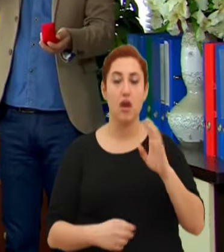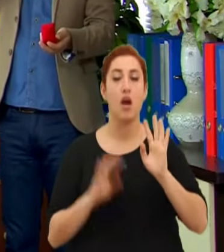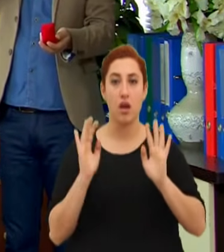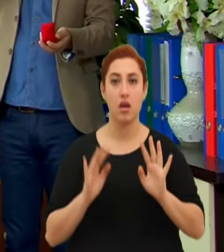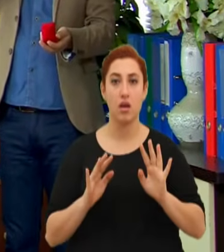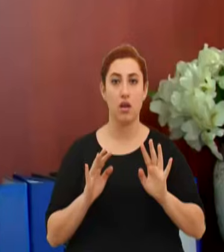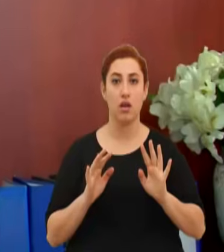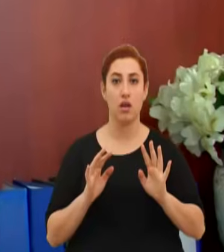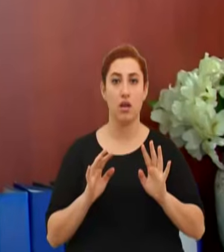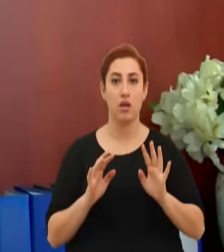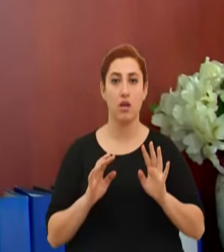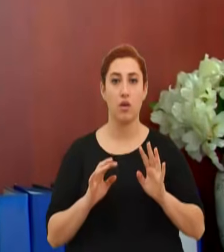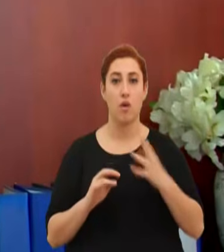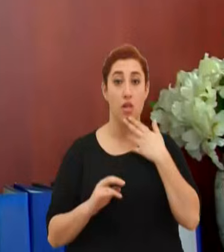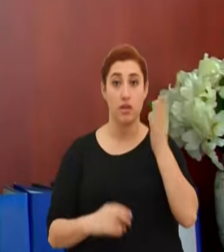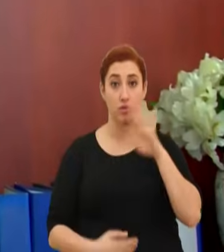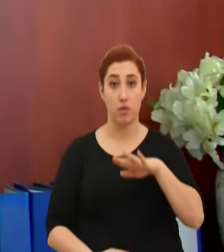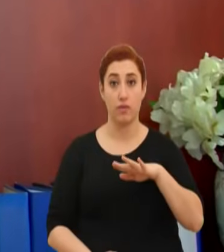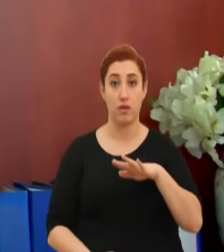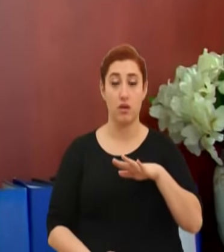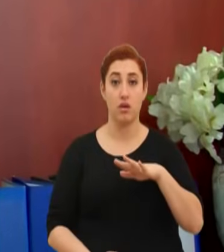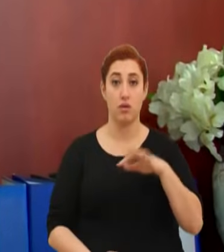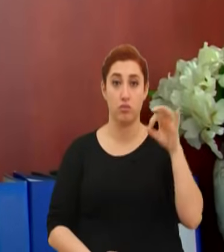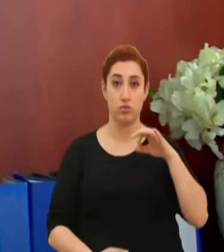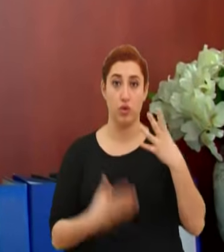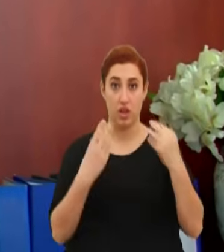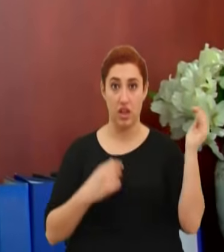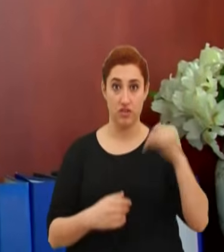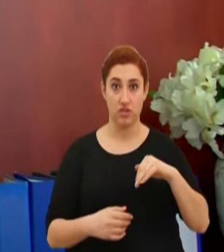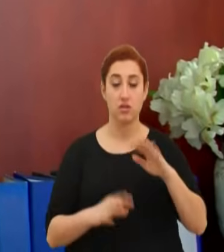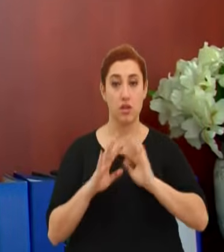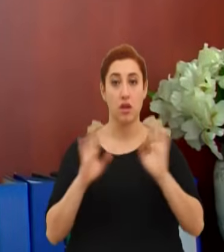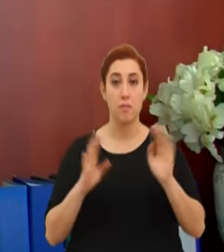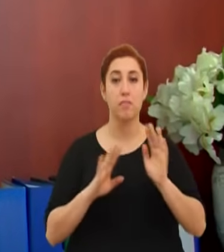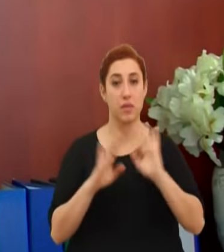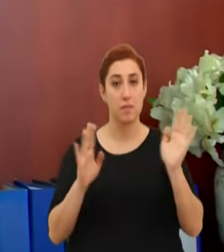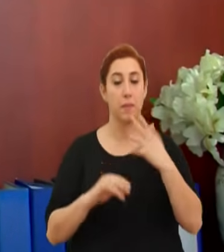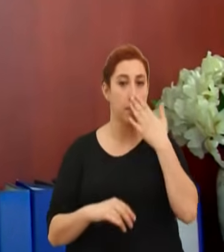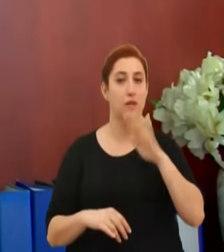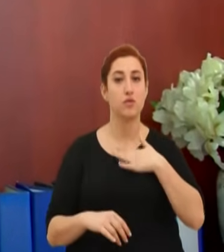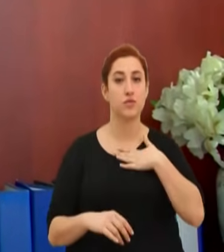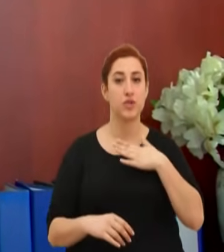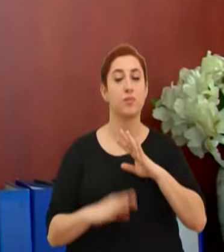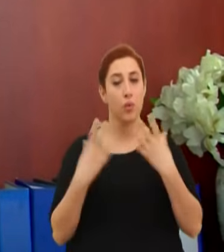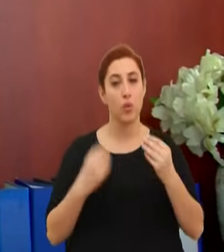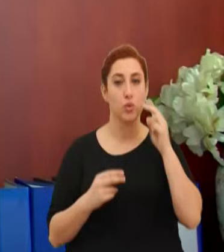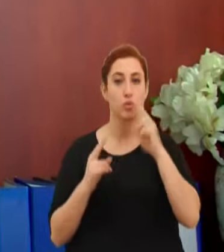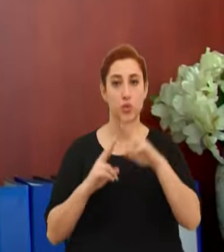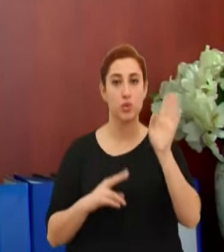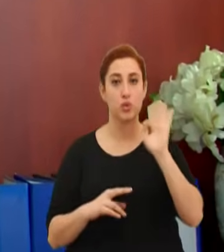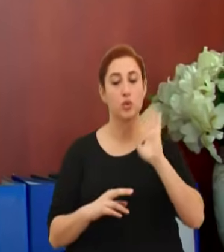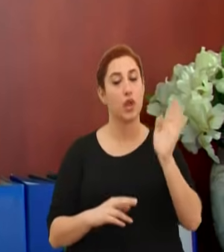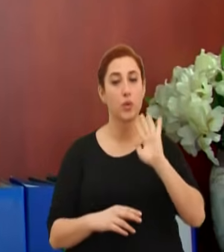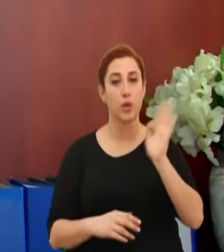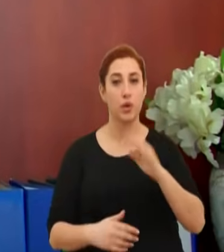Ha. Öğleden sonra. Burada olacaksın. Tamam. Tamam, bekliyorum canım. Oldu,